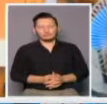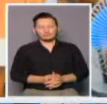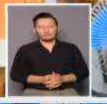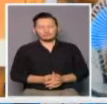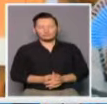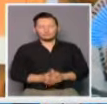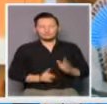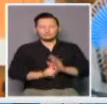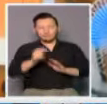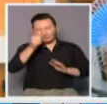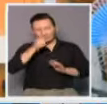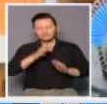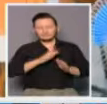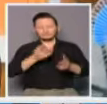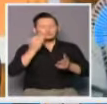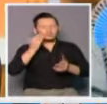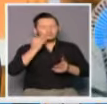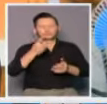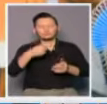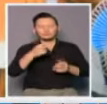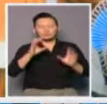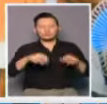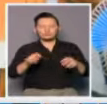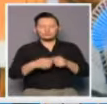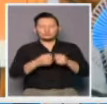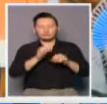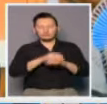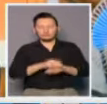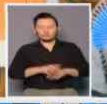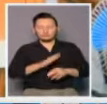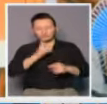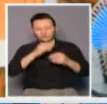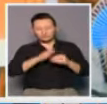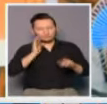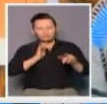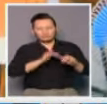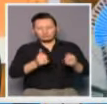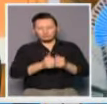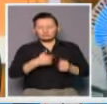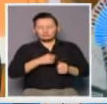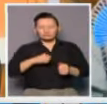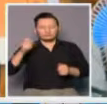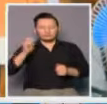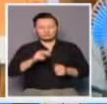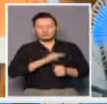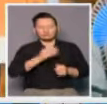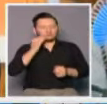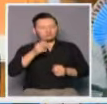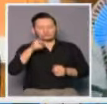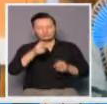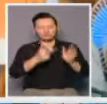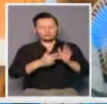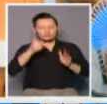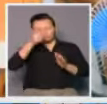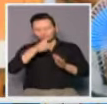С начала года зарегистрировано около 20 административных правонарушений в прибрежной зоне. Я сам приехал служить в 2008